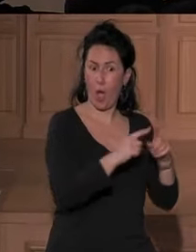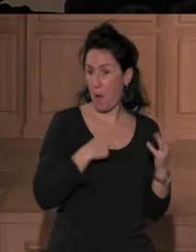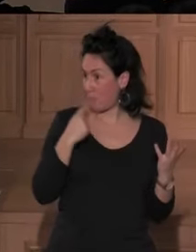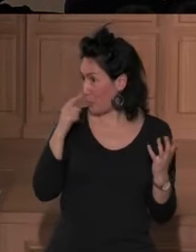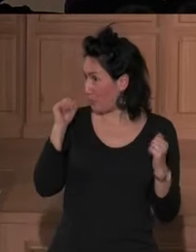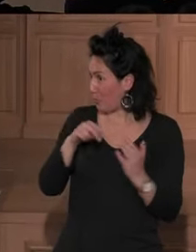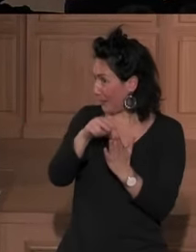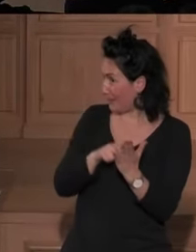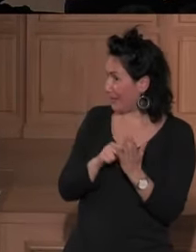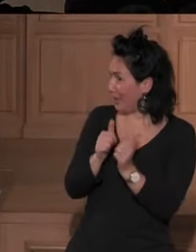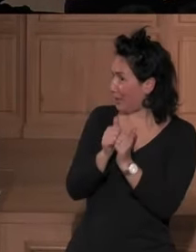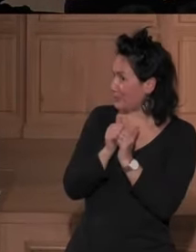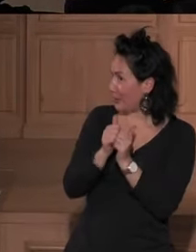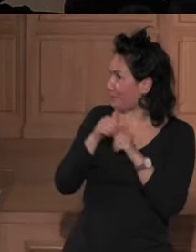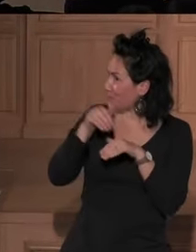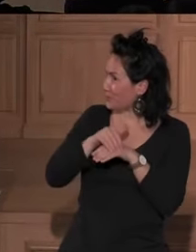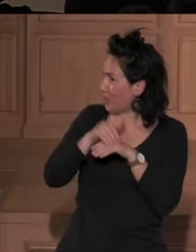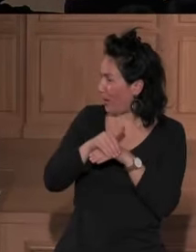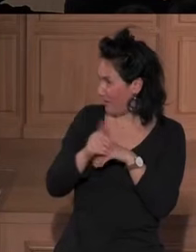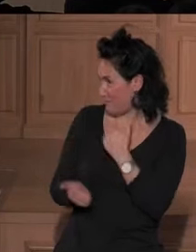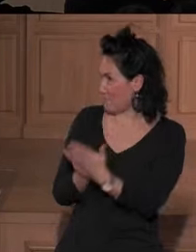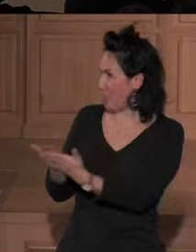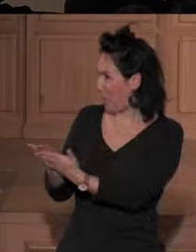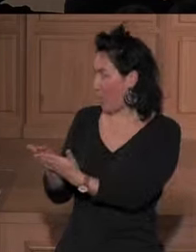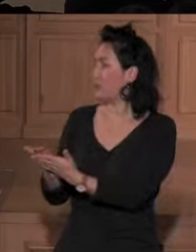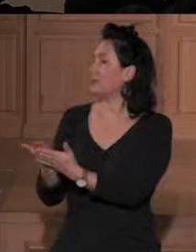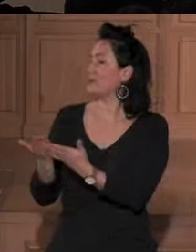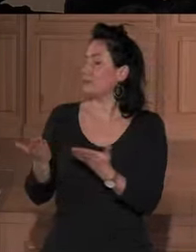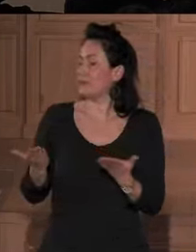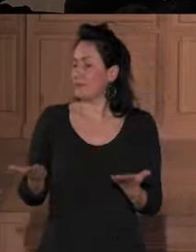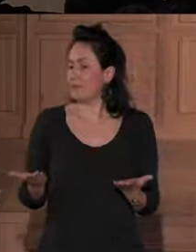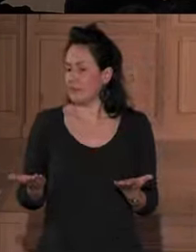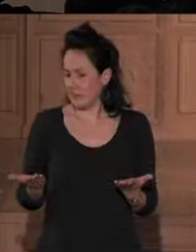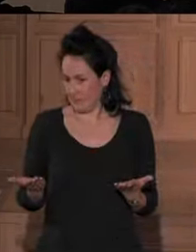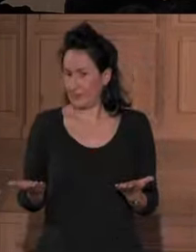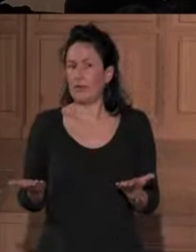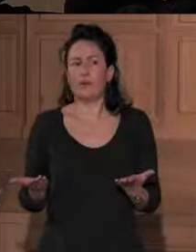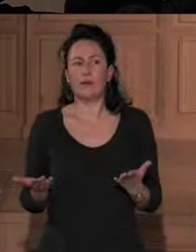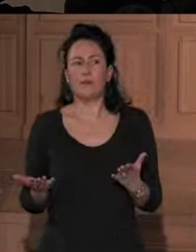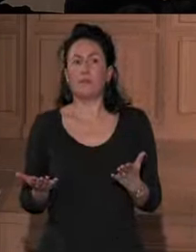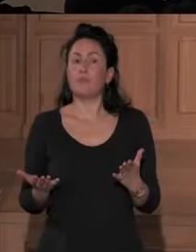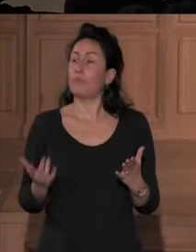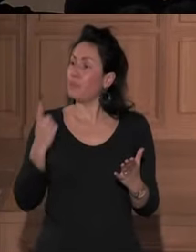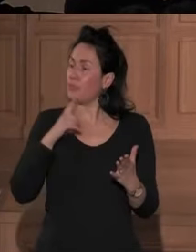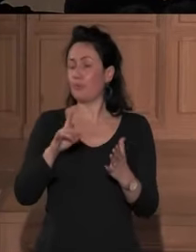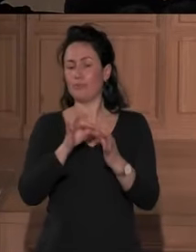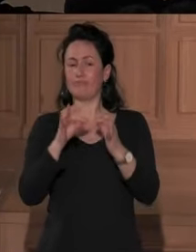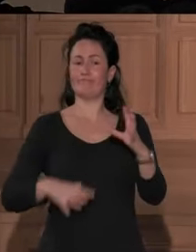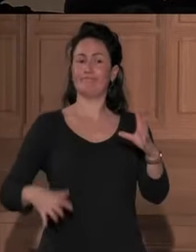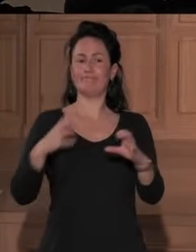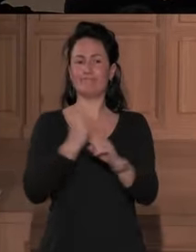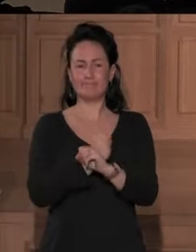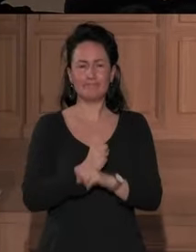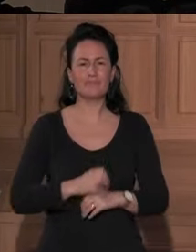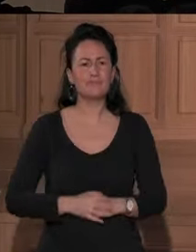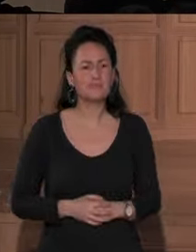lire ce soir. Et donc je vous la propose pour conclure avant qu'on puisse prolonger dans la salle. Ça s'appelle « Prière au